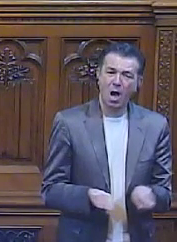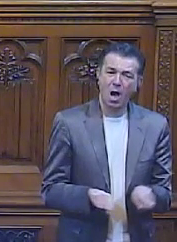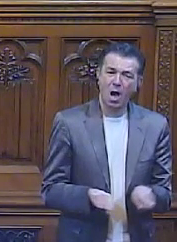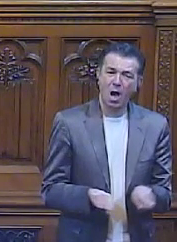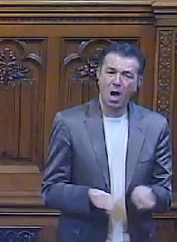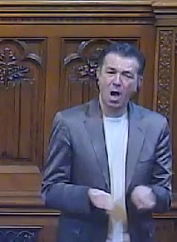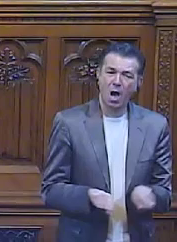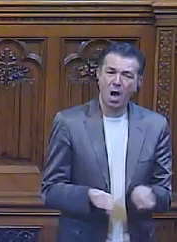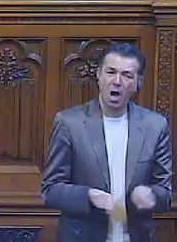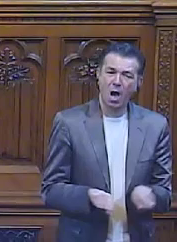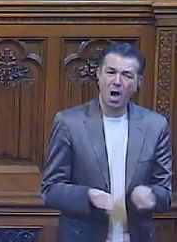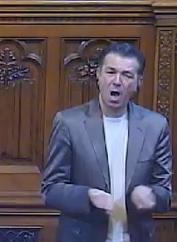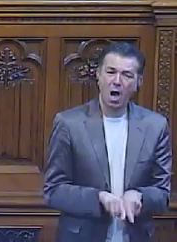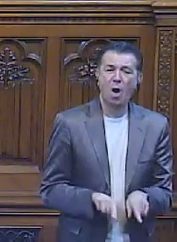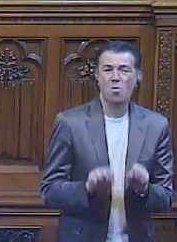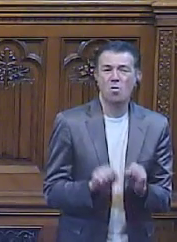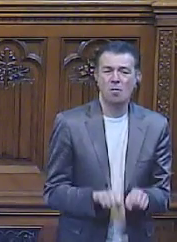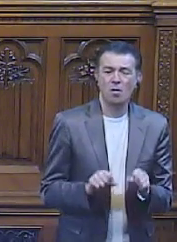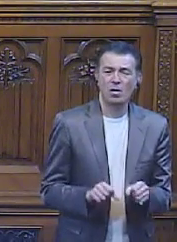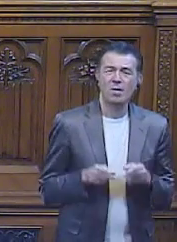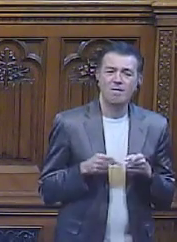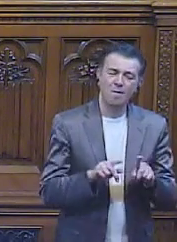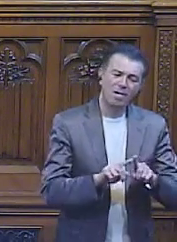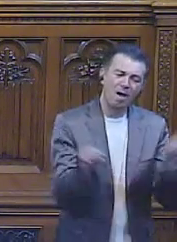dass ein anderer Weg auch möglich ist.